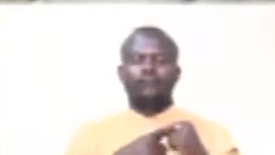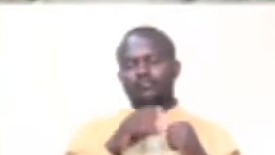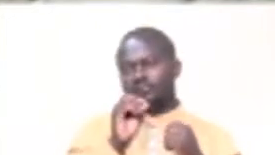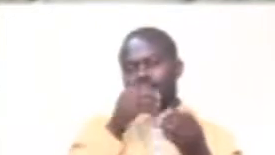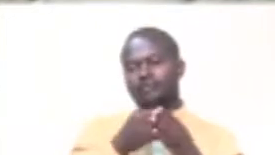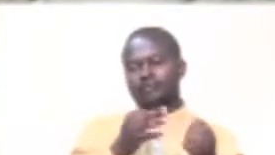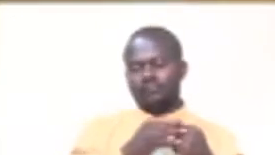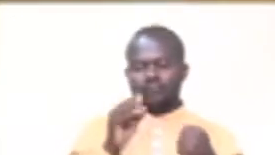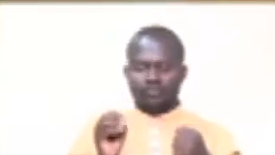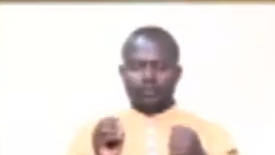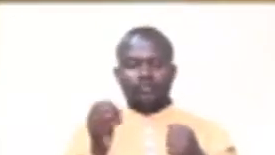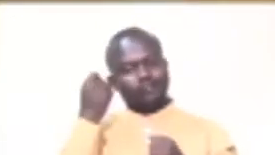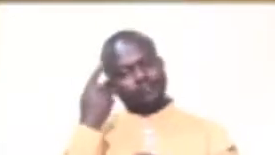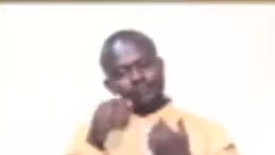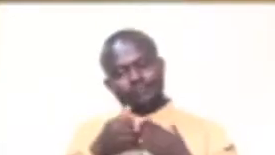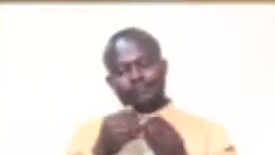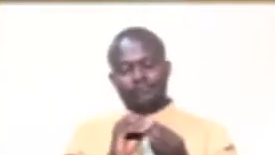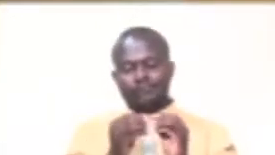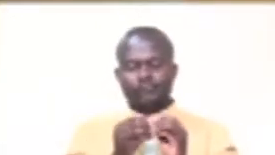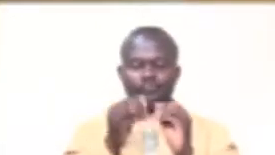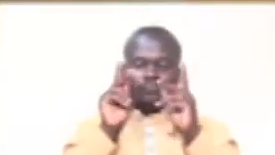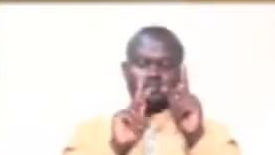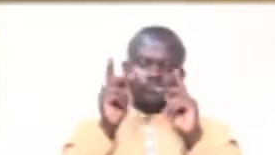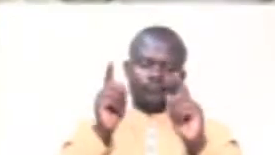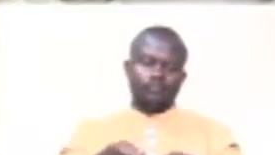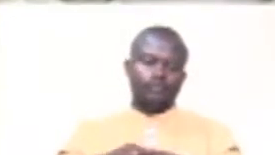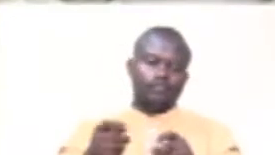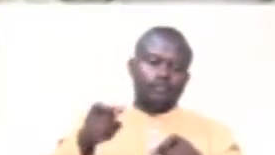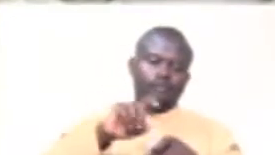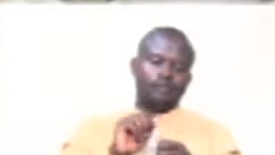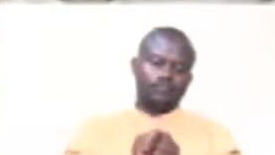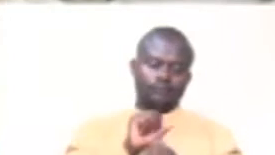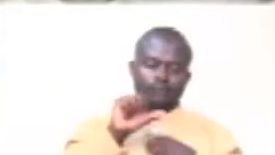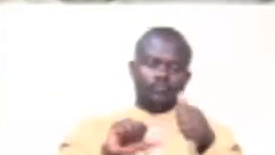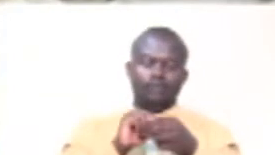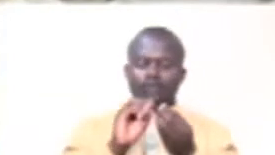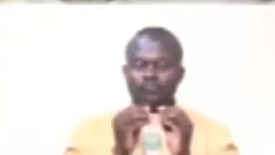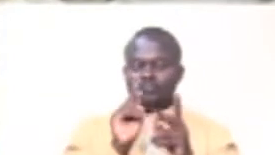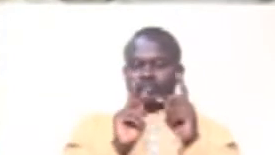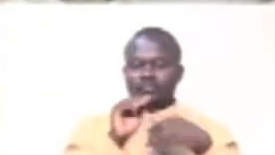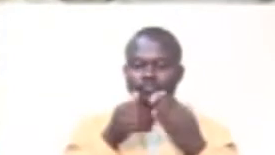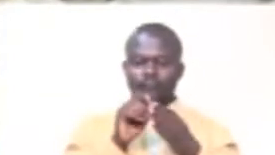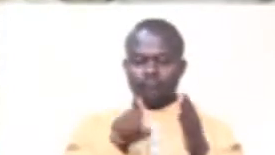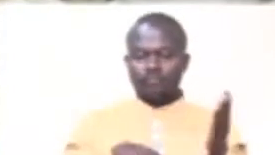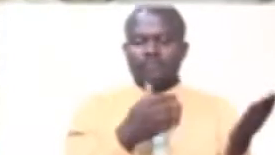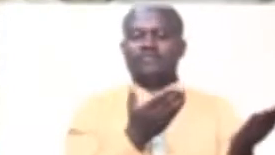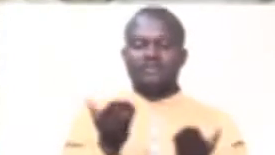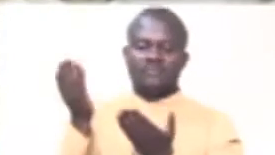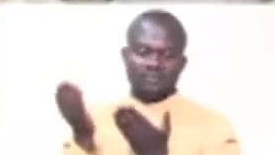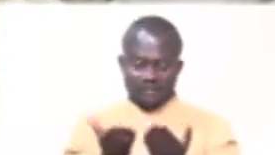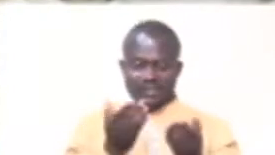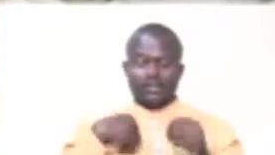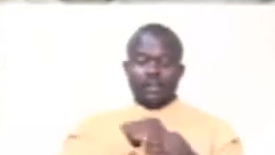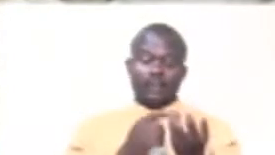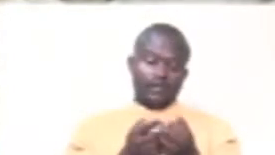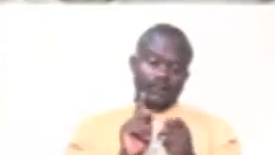na 80. Urumva rero ko umubare w'abakigana wariyongeye. Urebana n'umubare w'abaturage tuba tugomba kwakira, ubundi